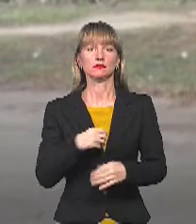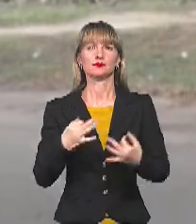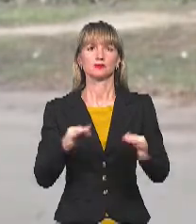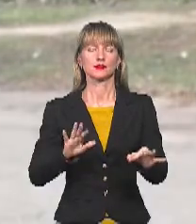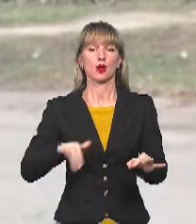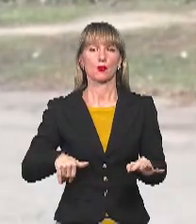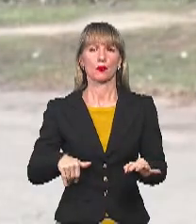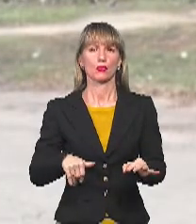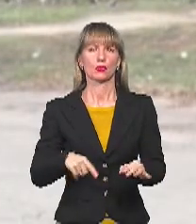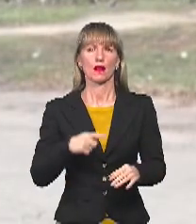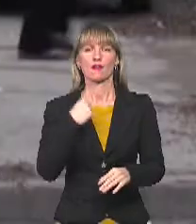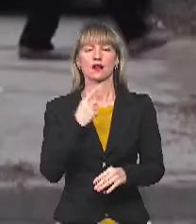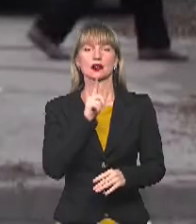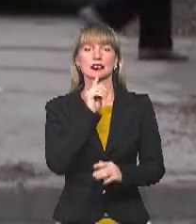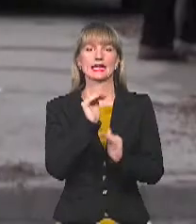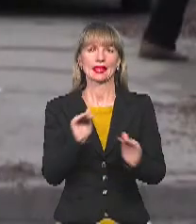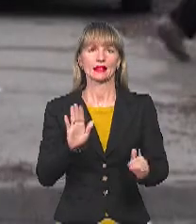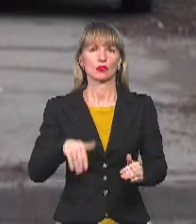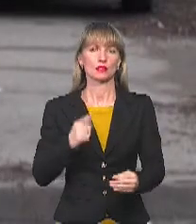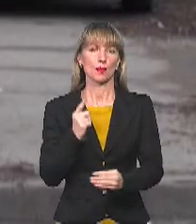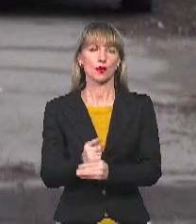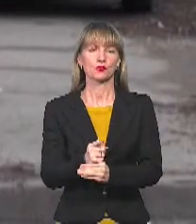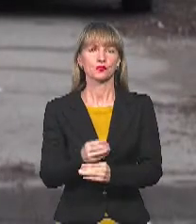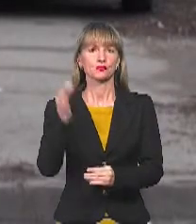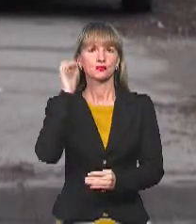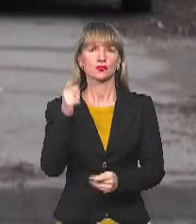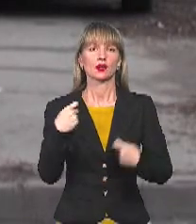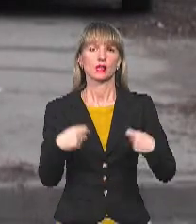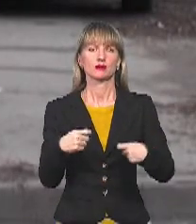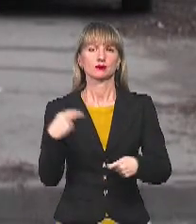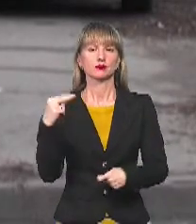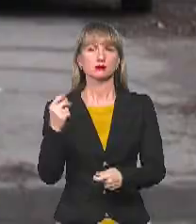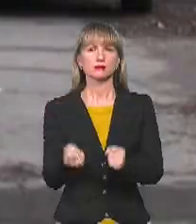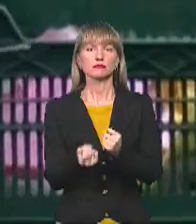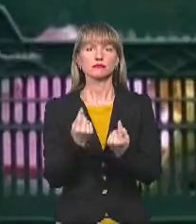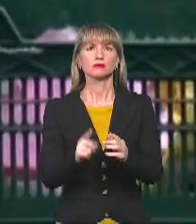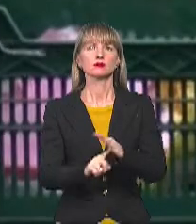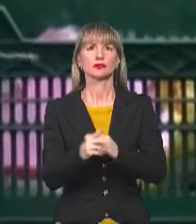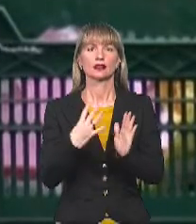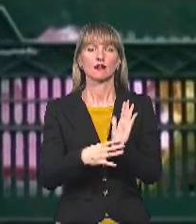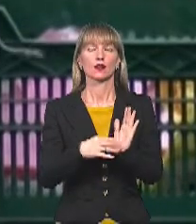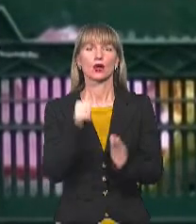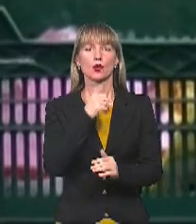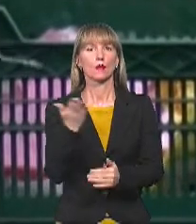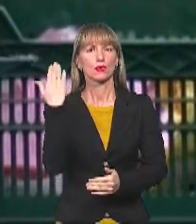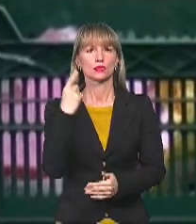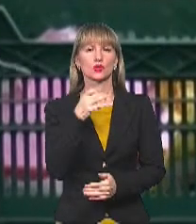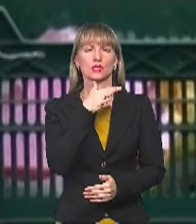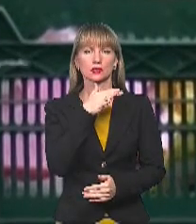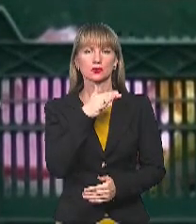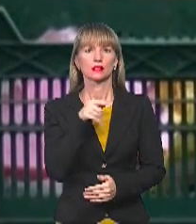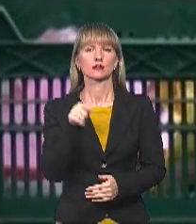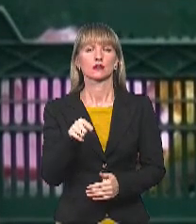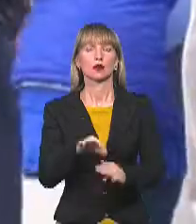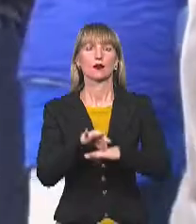потім називають його стихійним і забороняють. Нагадаємо, ярмарки у Запоріжжі виникли на початку 90-х років минулого століття. Тоді